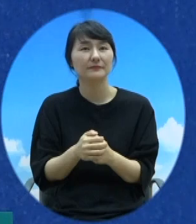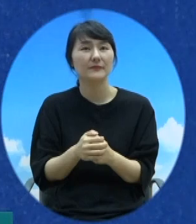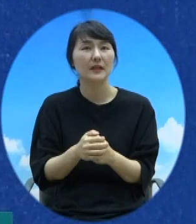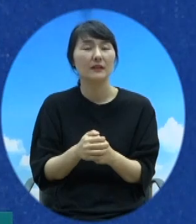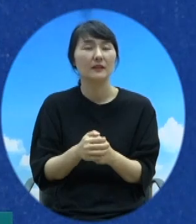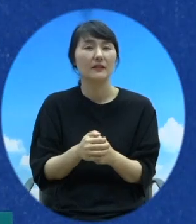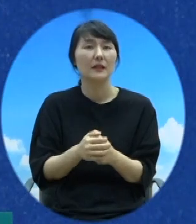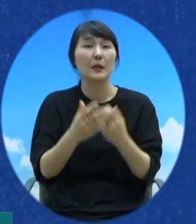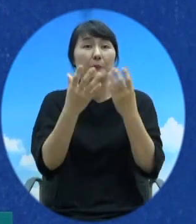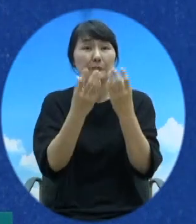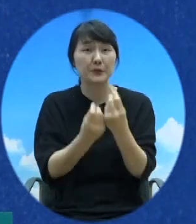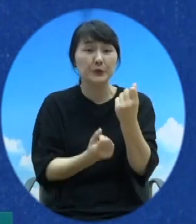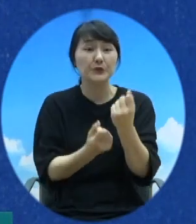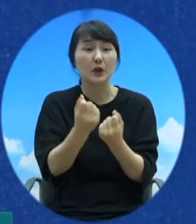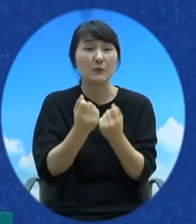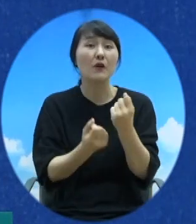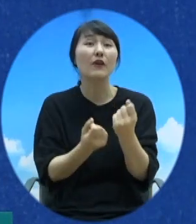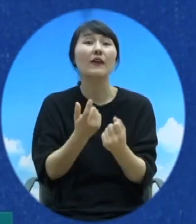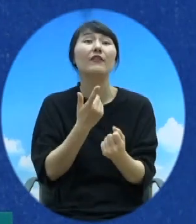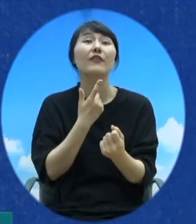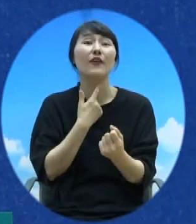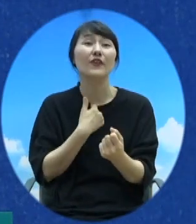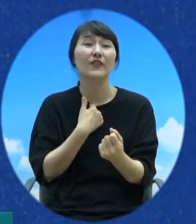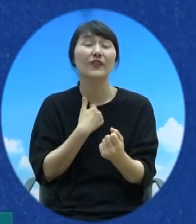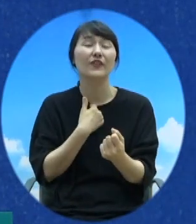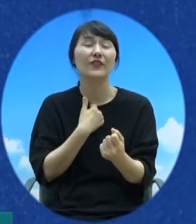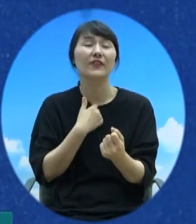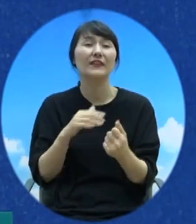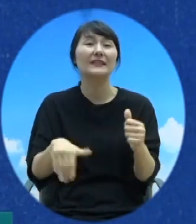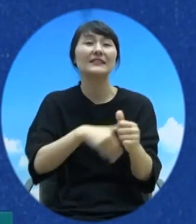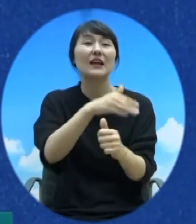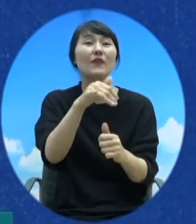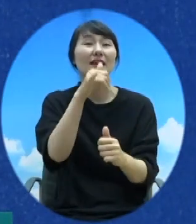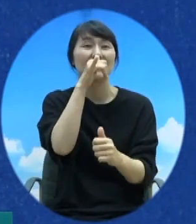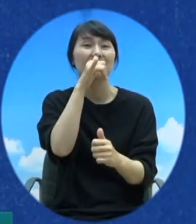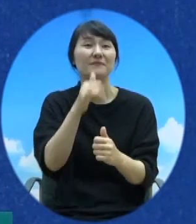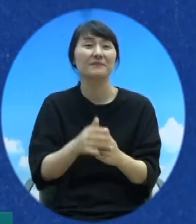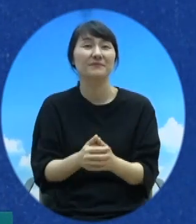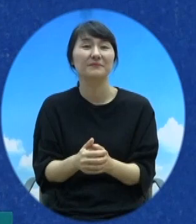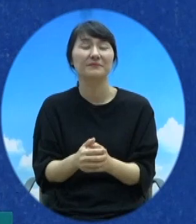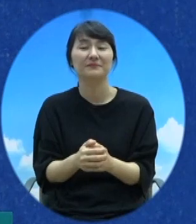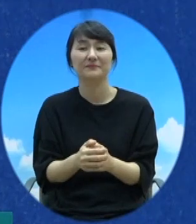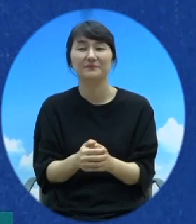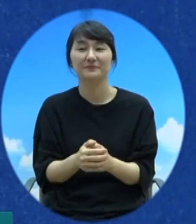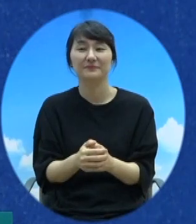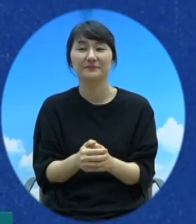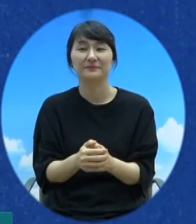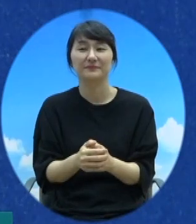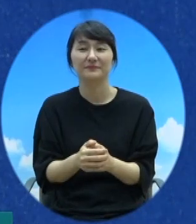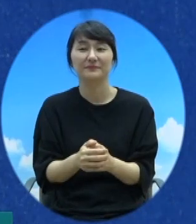이유로 제자들에게 하셨던지를 잘 소개하고 있습니다.